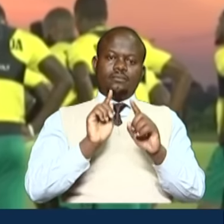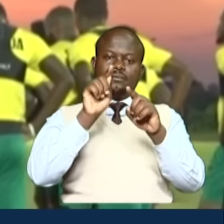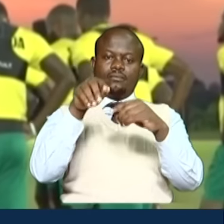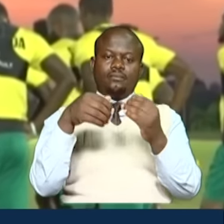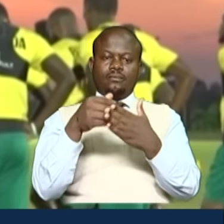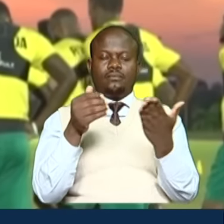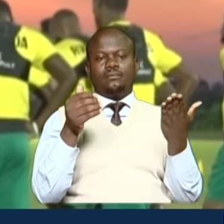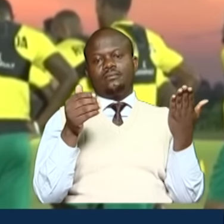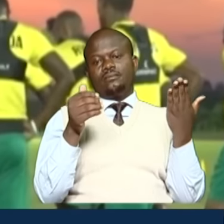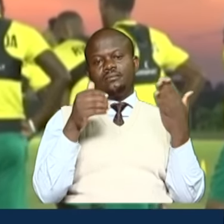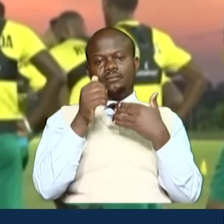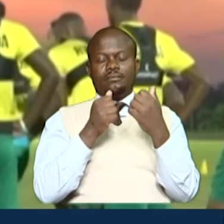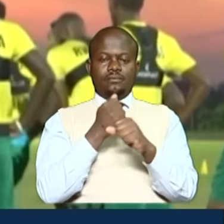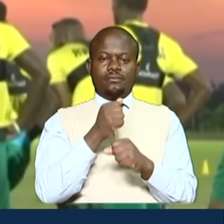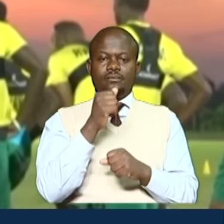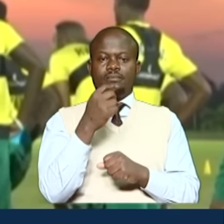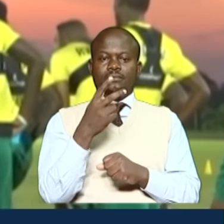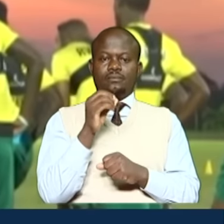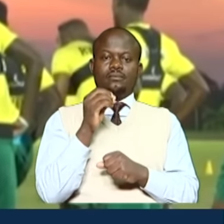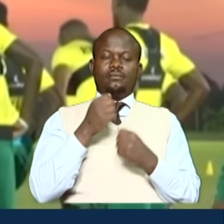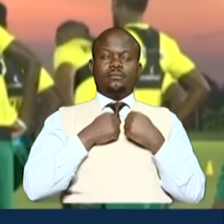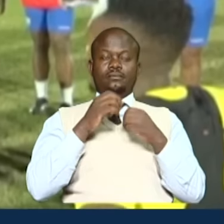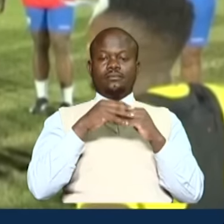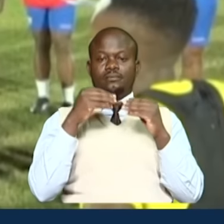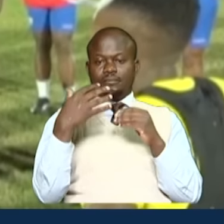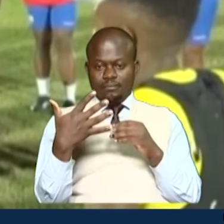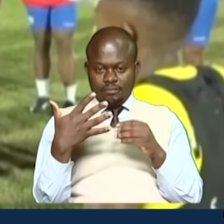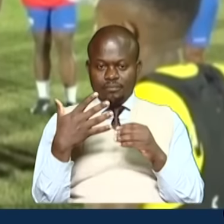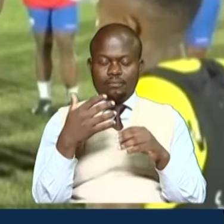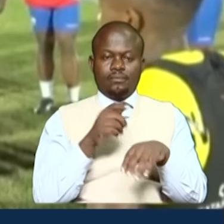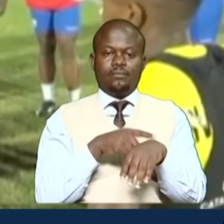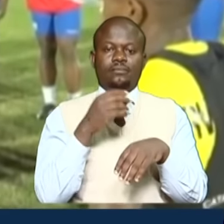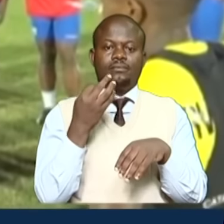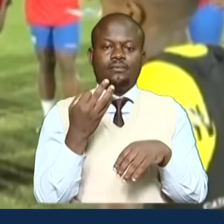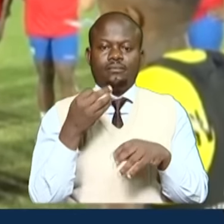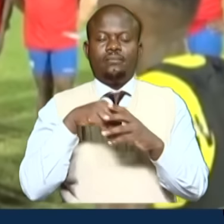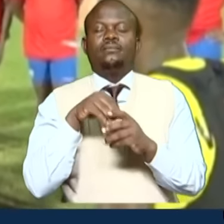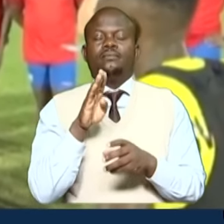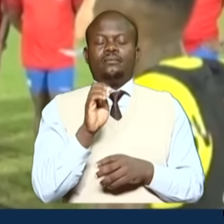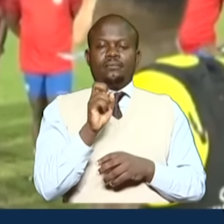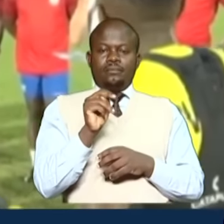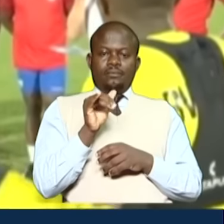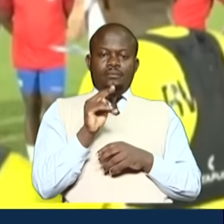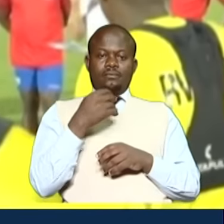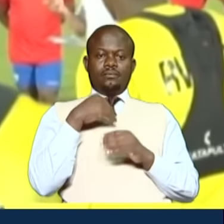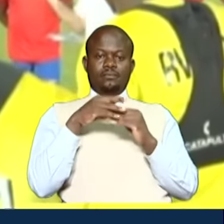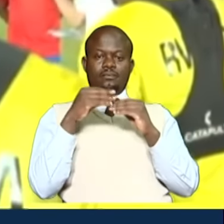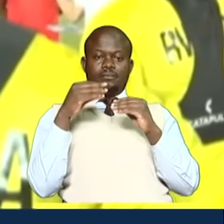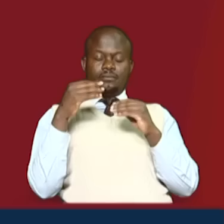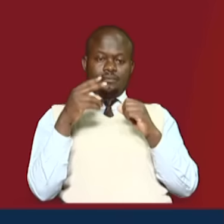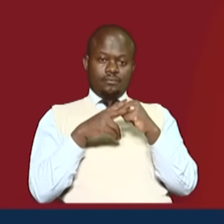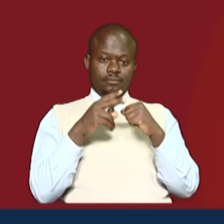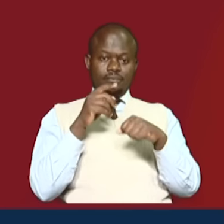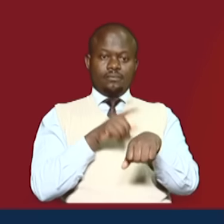nyuma y'imyaka 20. U Rwanda rufite amanota 5 ku mwanya wa gatatu, mu gihe Benin ifite amanota 7 ku mwanya wa